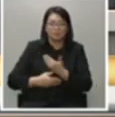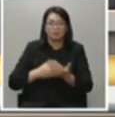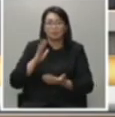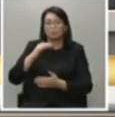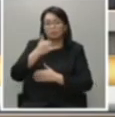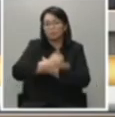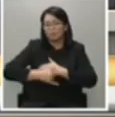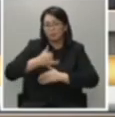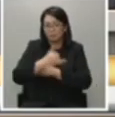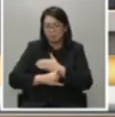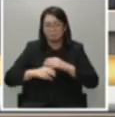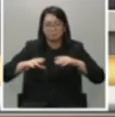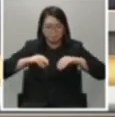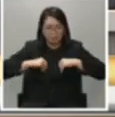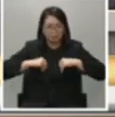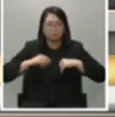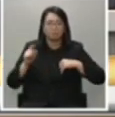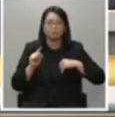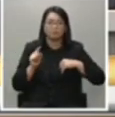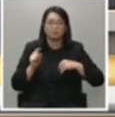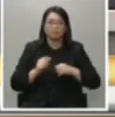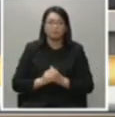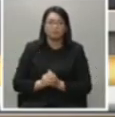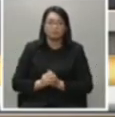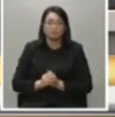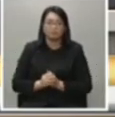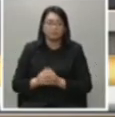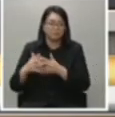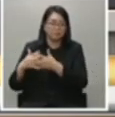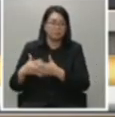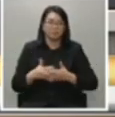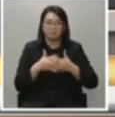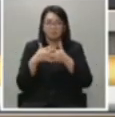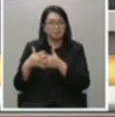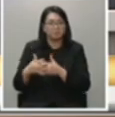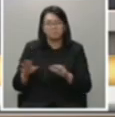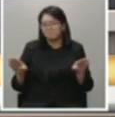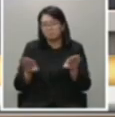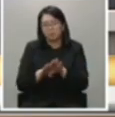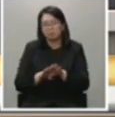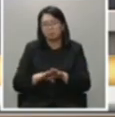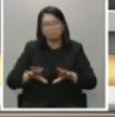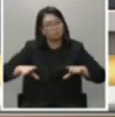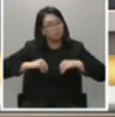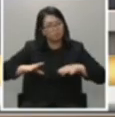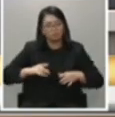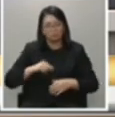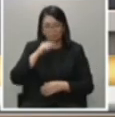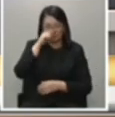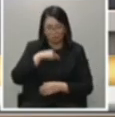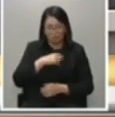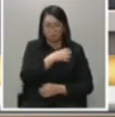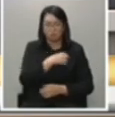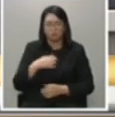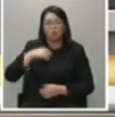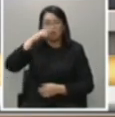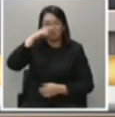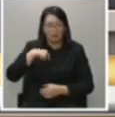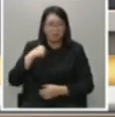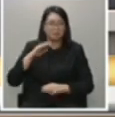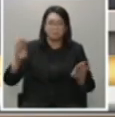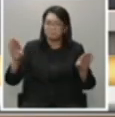อมรับแล้วว่าสหรัฐปิดประตูตายค่ะไม่ยอมให้ทูตพาณิชย์ไทยเข้าไปเจรจาเรื่อง